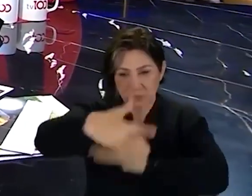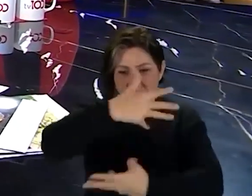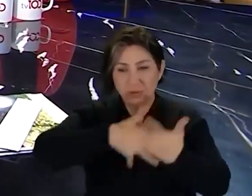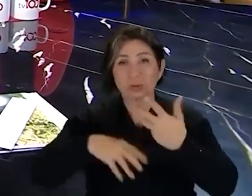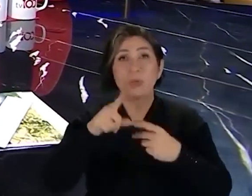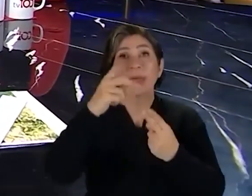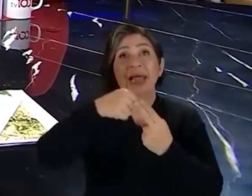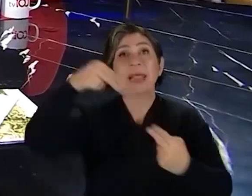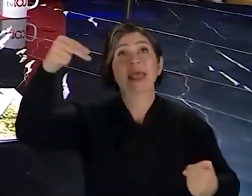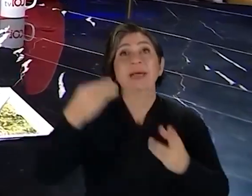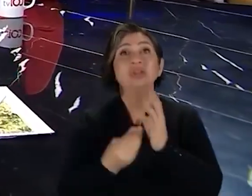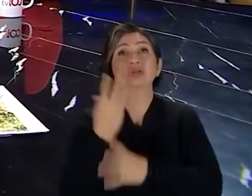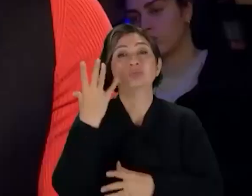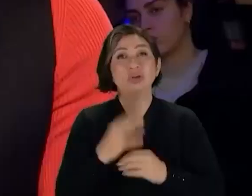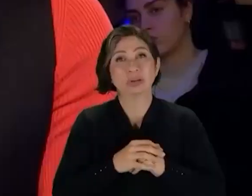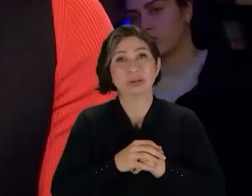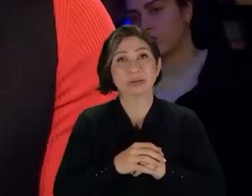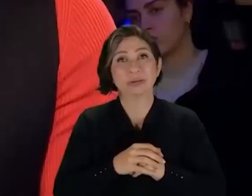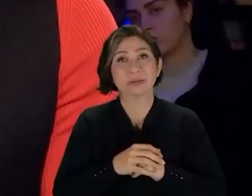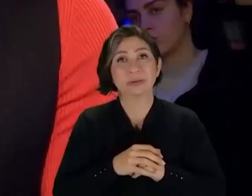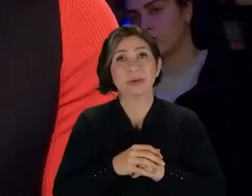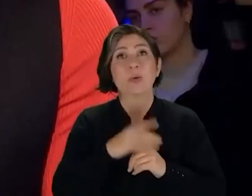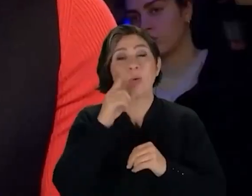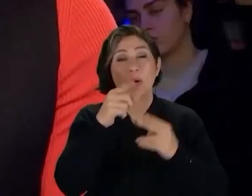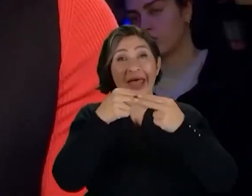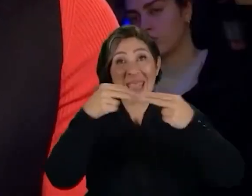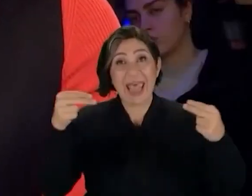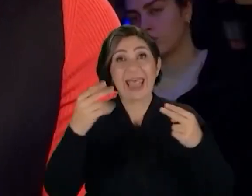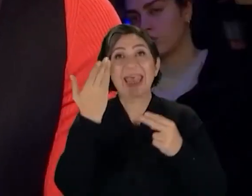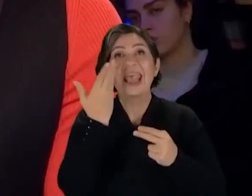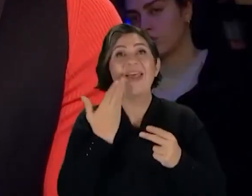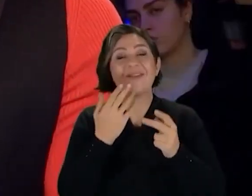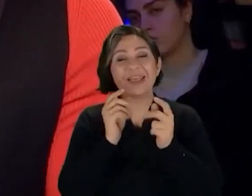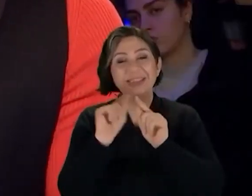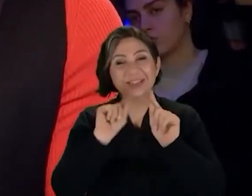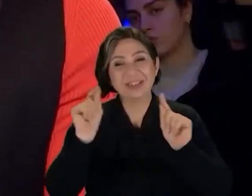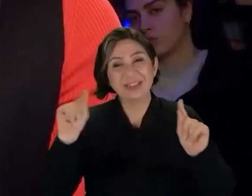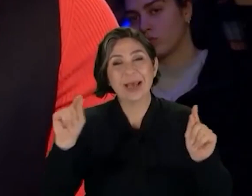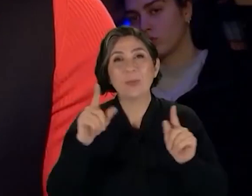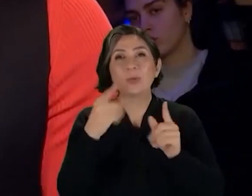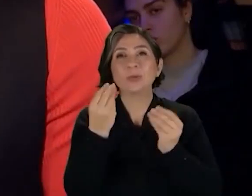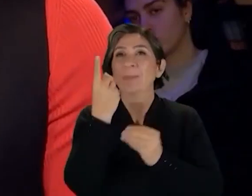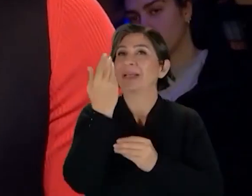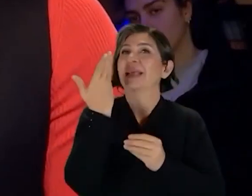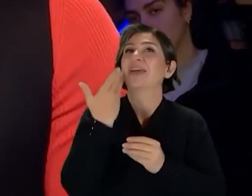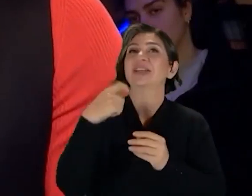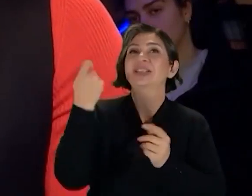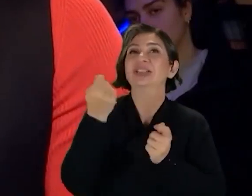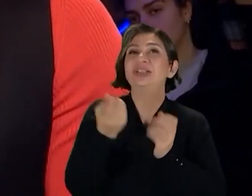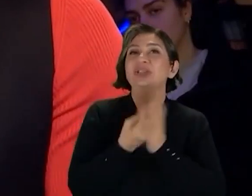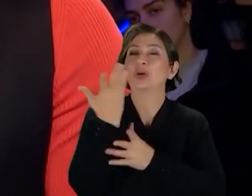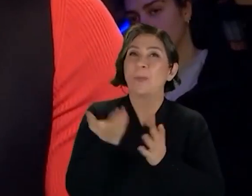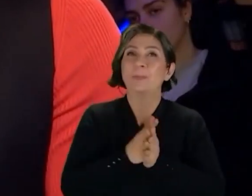böyle bir hikaye çıkartmışlar ve işte onu onlar da keyifle yazınca Aslında biraz ortaya böyle keyifli bir iş çıkıyor